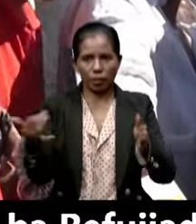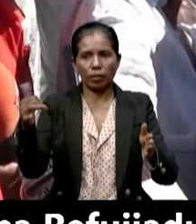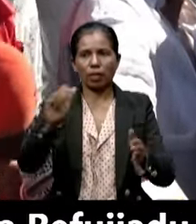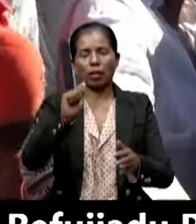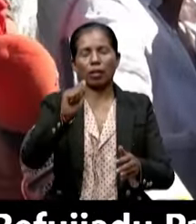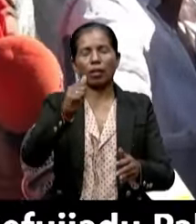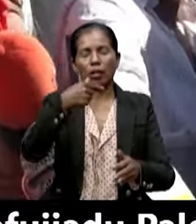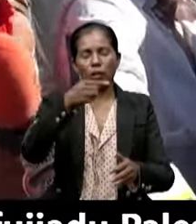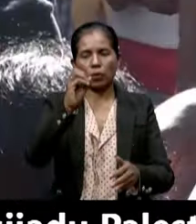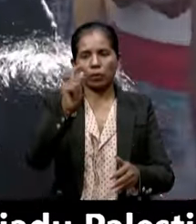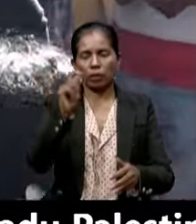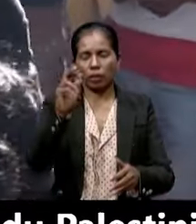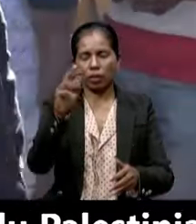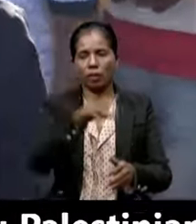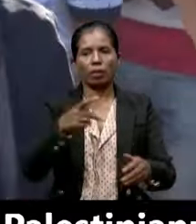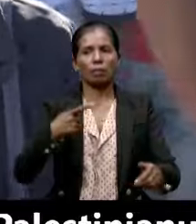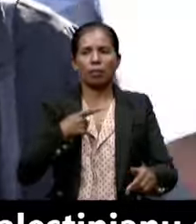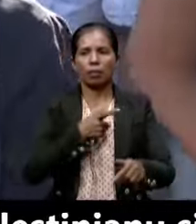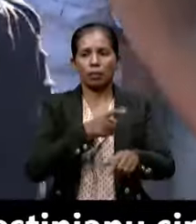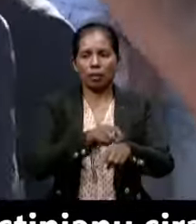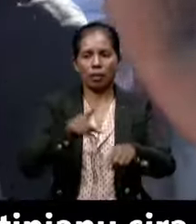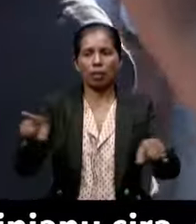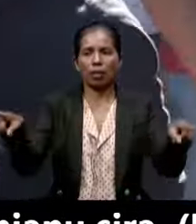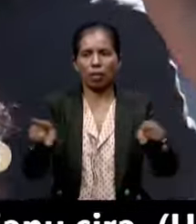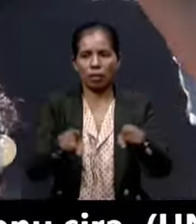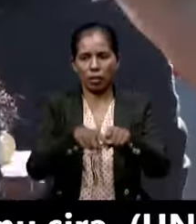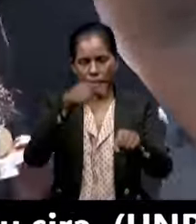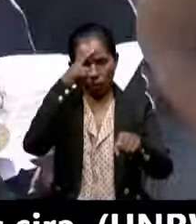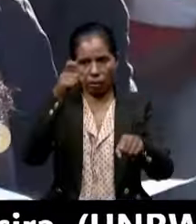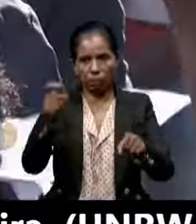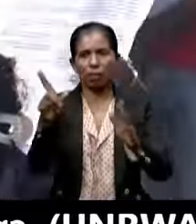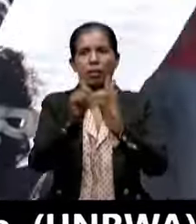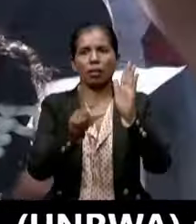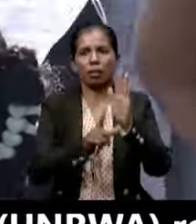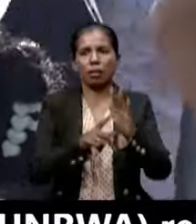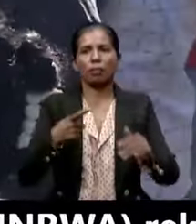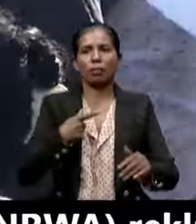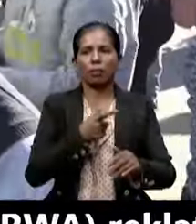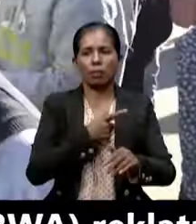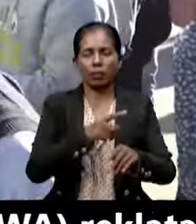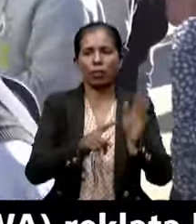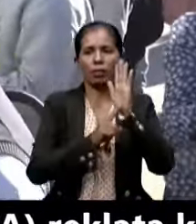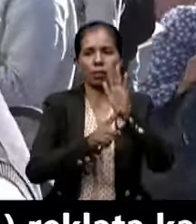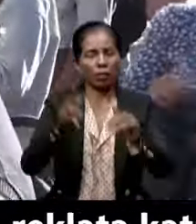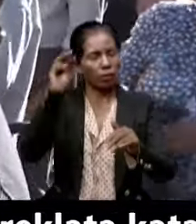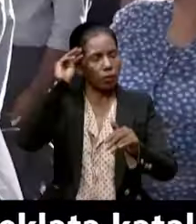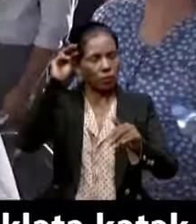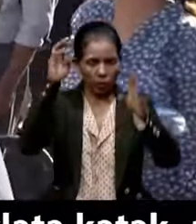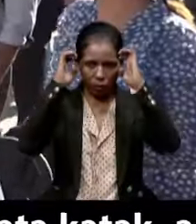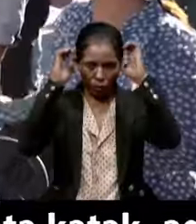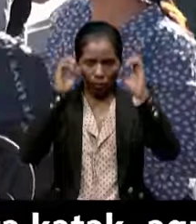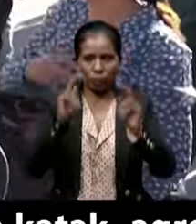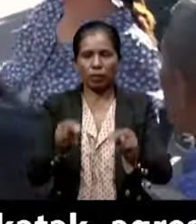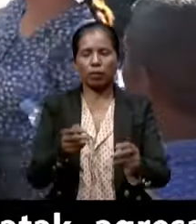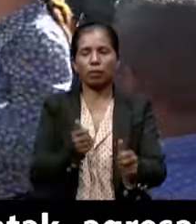Agustinho Pinto Hateten parlamentu hanesan organ soberania ida tambah nih resolusang nebe parlamentu hasai ministeri edukasang persija kumpri.